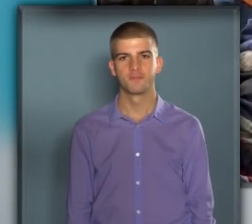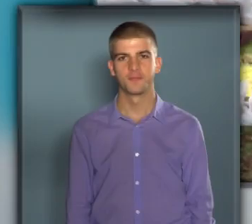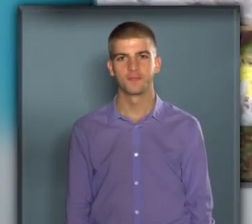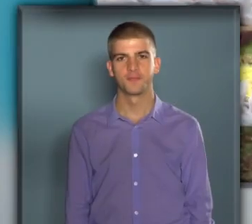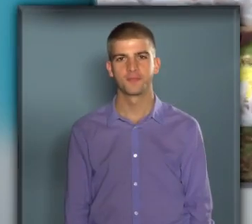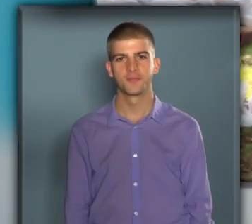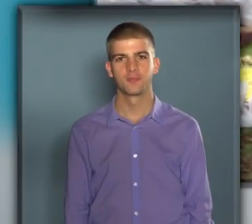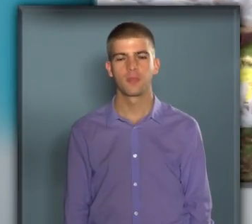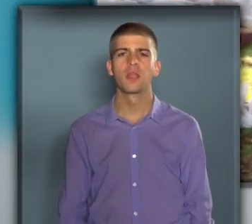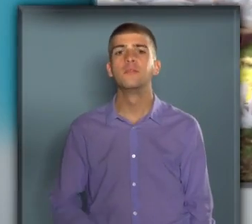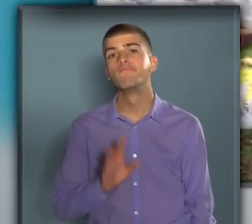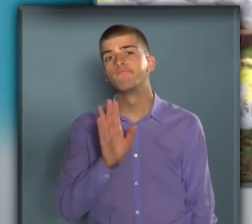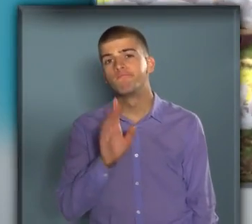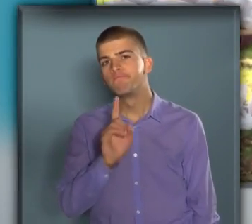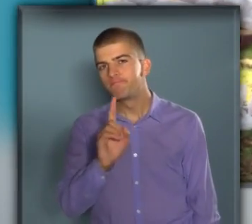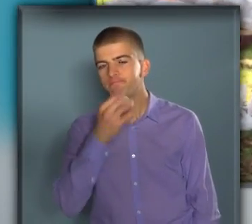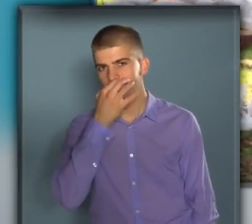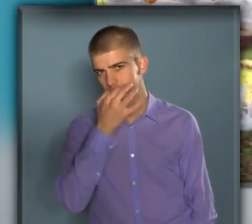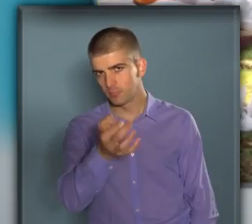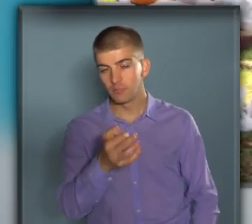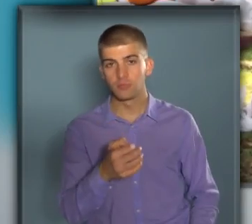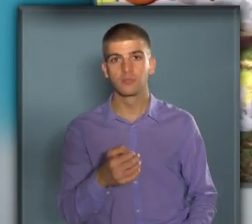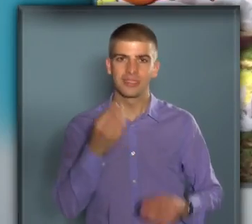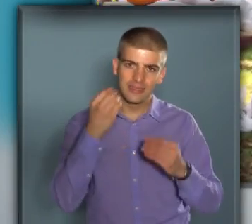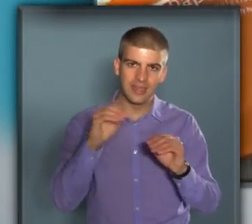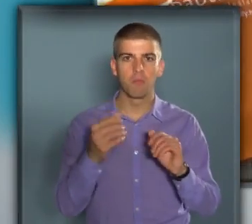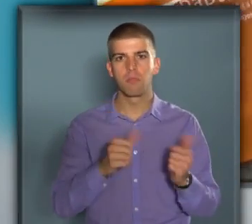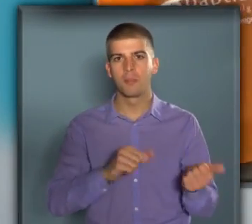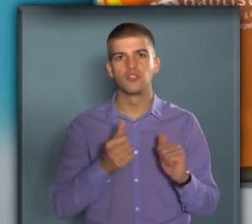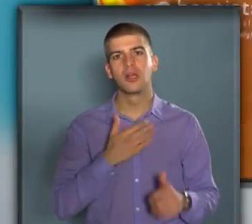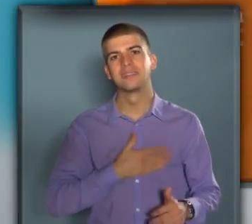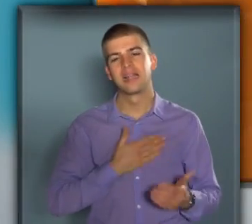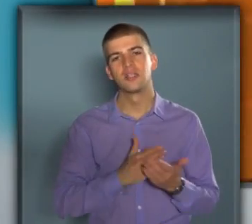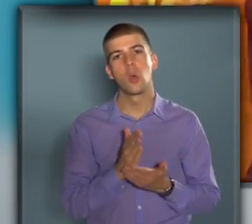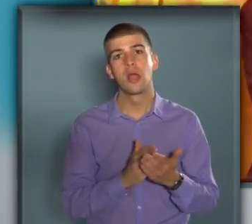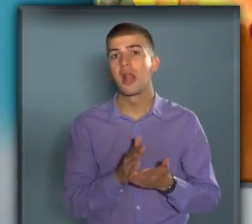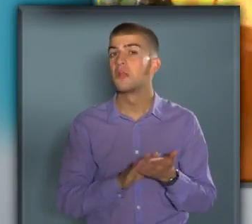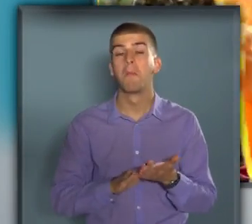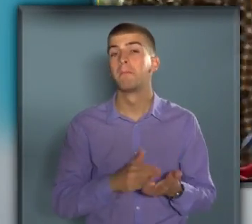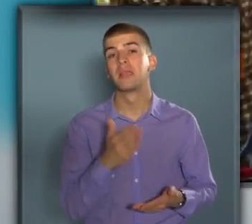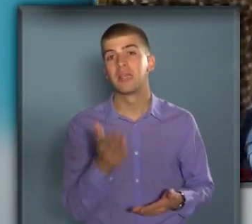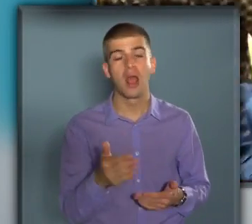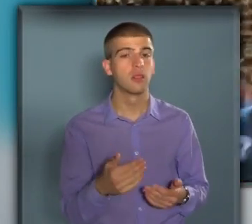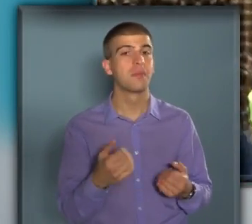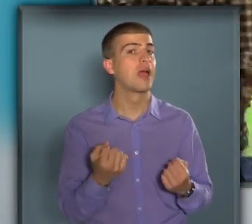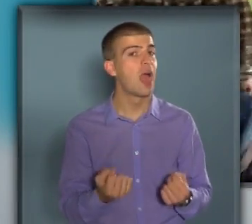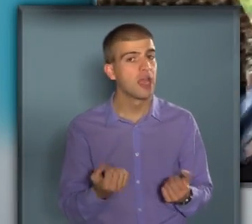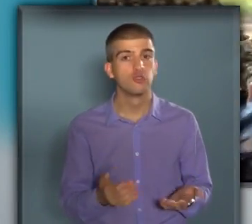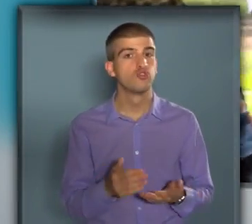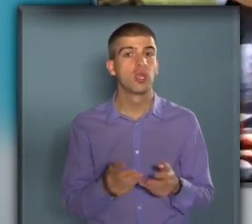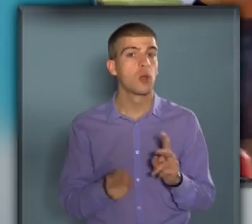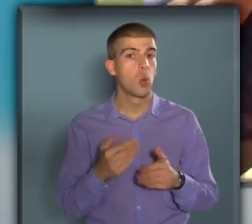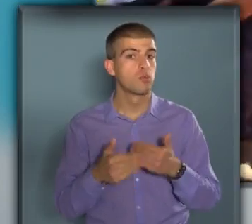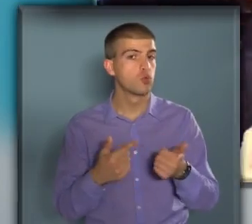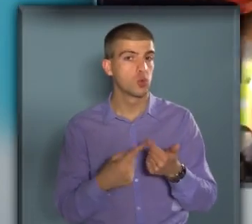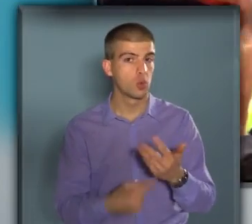megoldanunk a mai nap. Egyébként hogy van a tisztelt baptista szeretett szolgálat, milyen kihívásokkal néznek